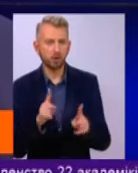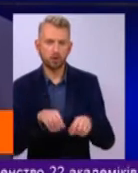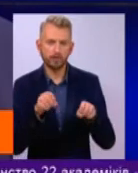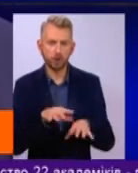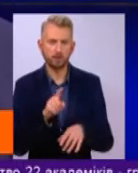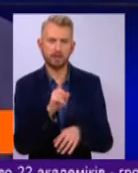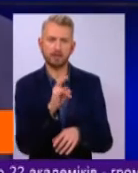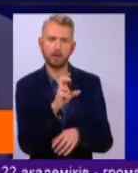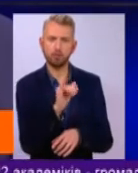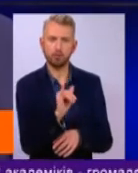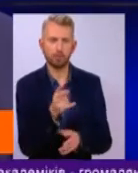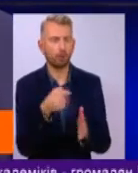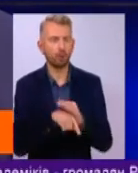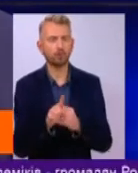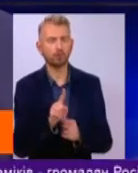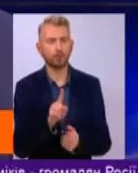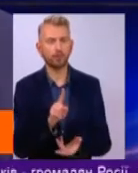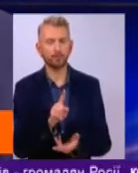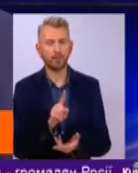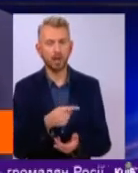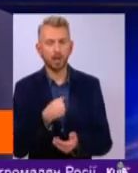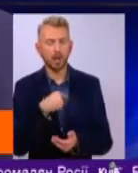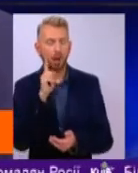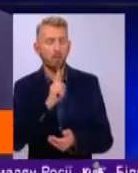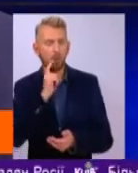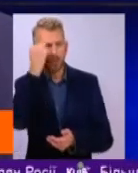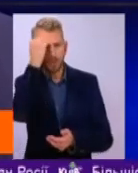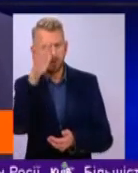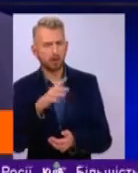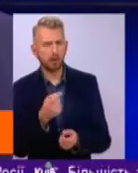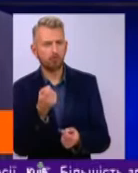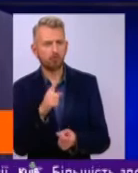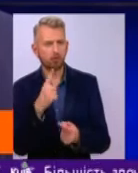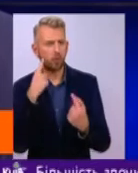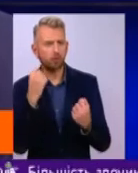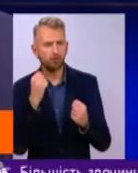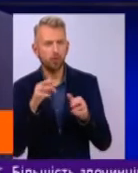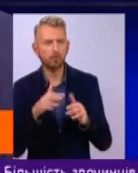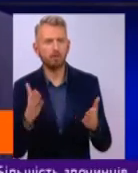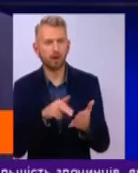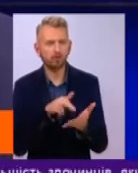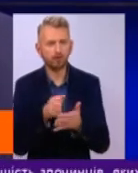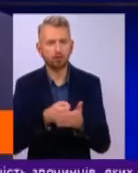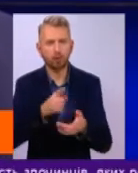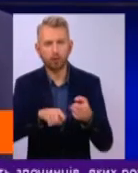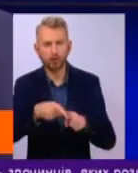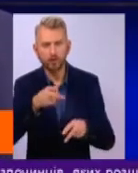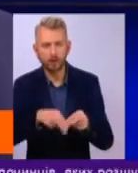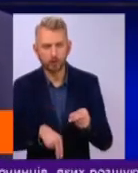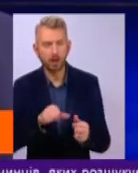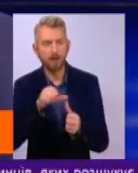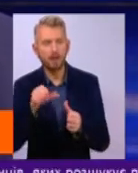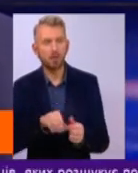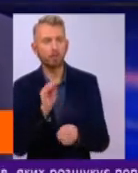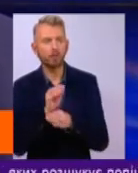з НАБУ. Тому що я поки не пам'ятаю жодної гучної справи, яка б дійшла до логічного завершення, а саме обвинувального